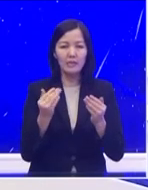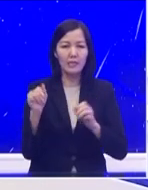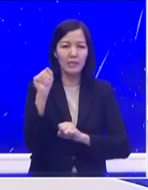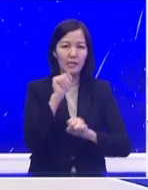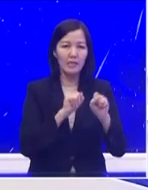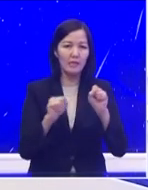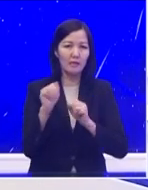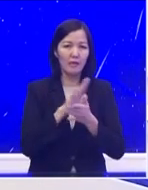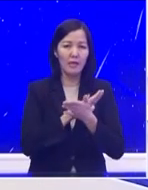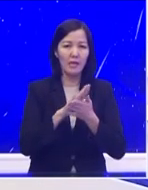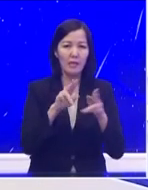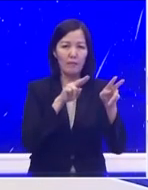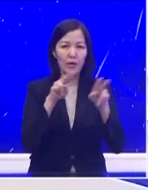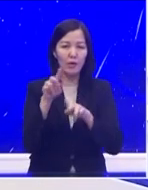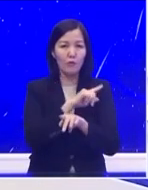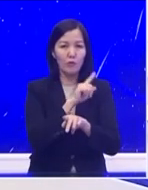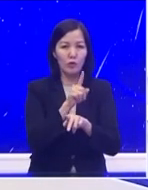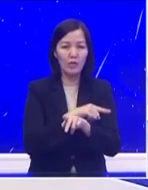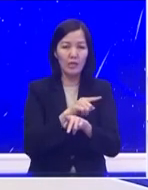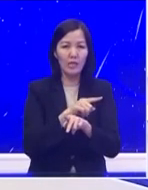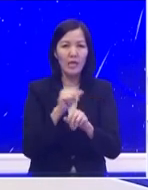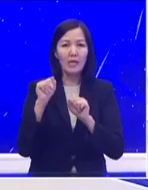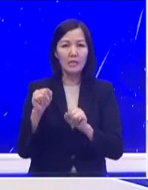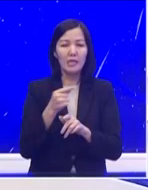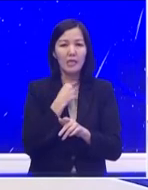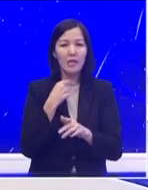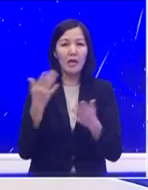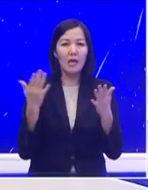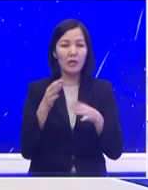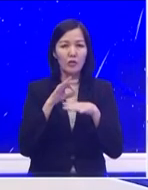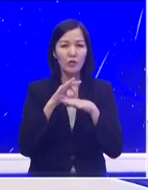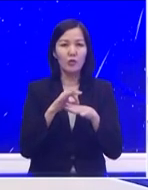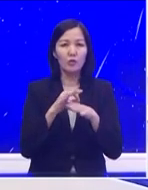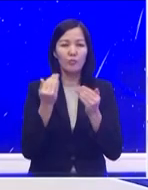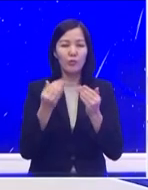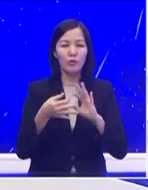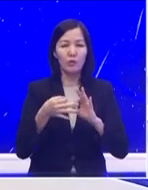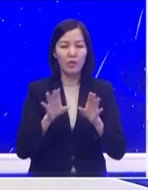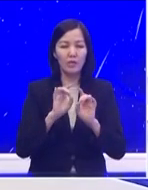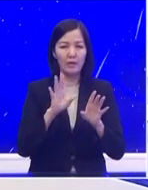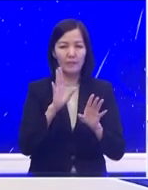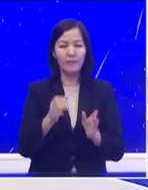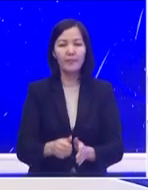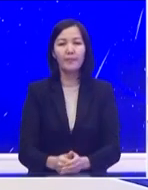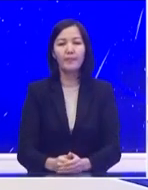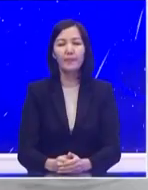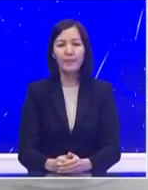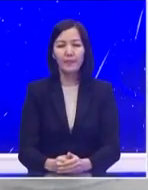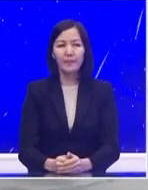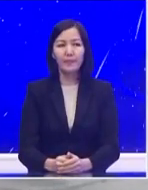дезинфекциялық бақылау күшейтілген. Сақтық шаралары Талдықорғанда қалай жүргізіліп жатыр, барысын бүгін тілшіміз көріп қайтты.